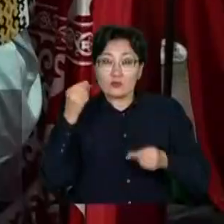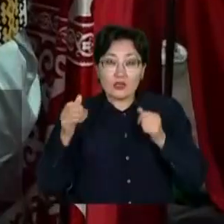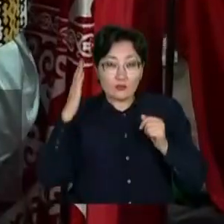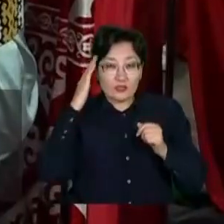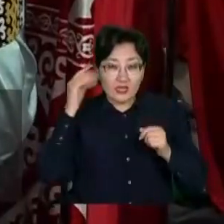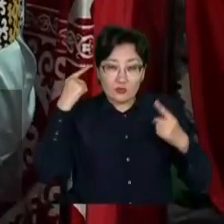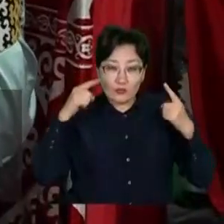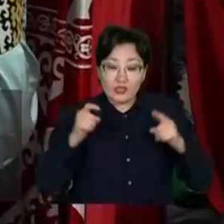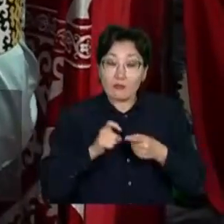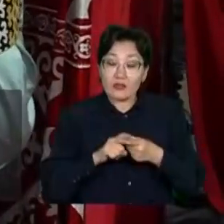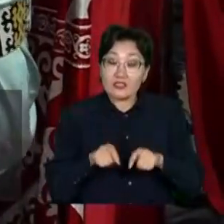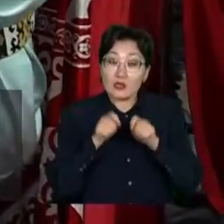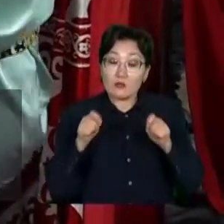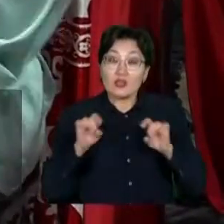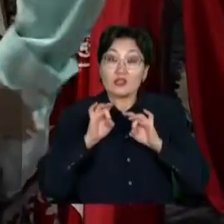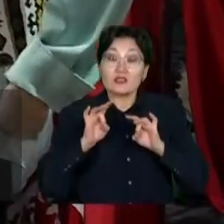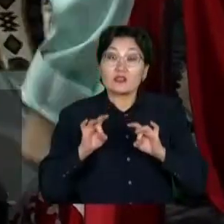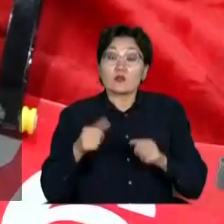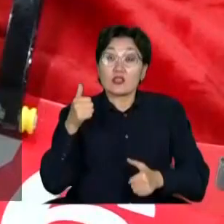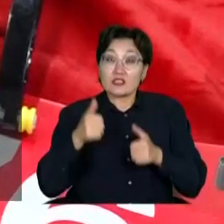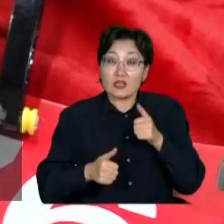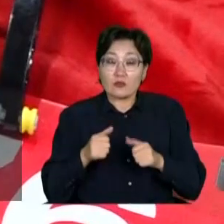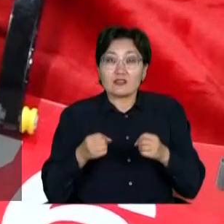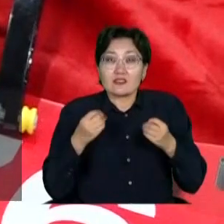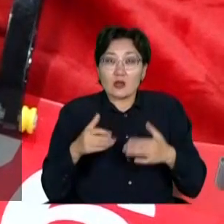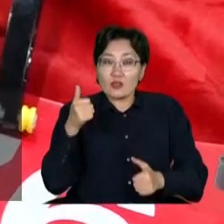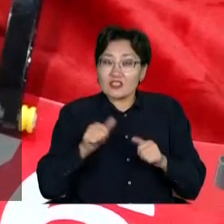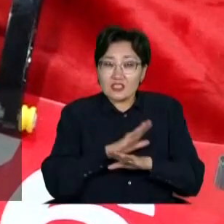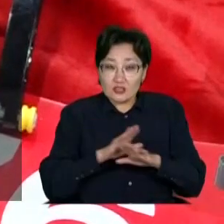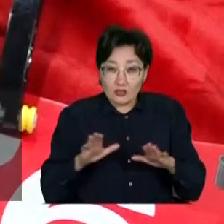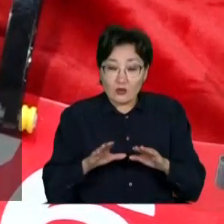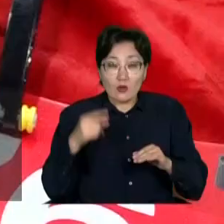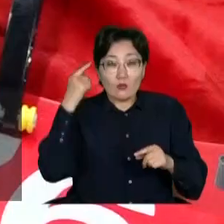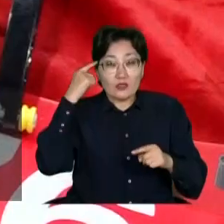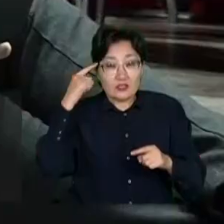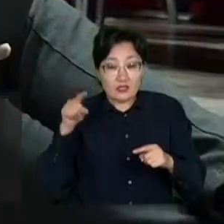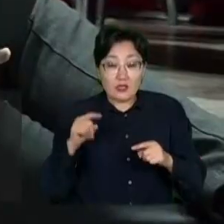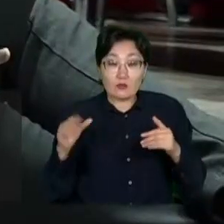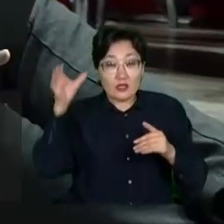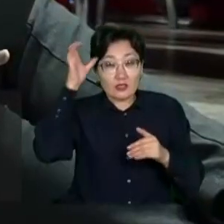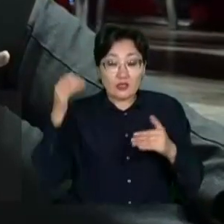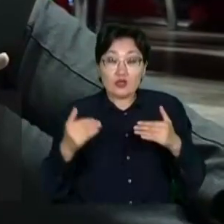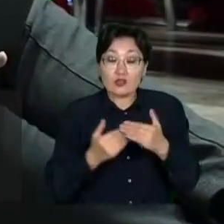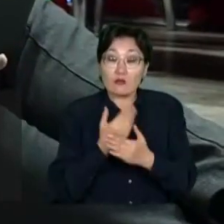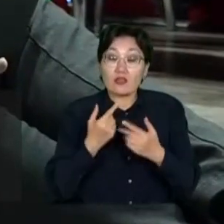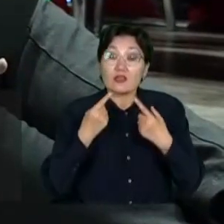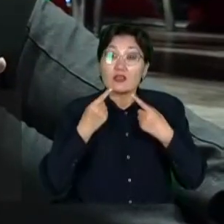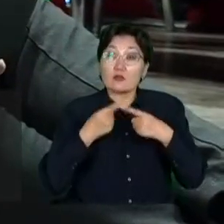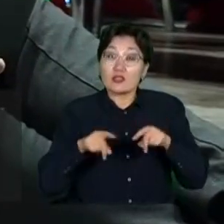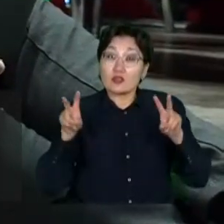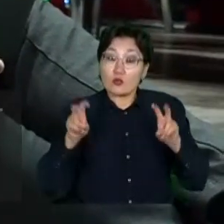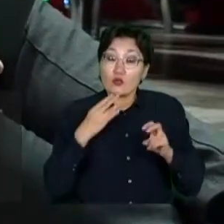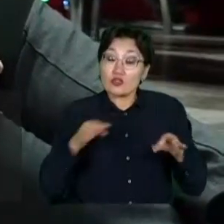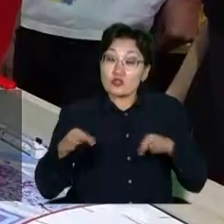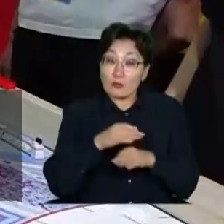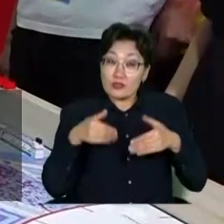шығармашылық төңірегінде құрылған. Чемпионатта жас өнер тапқыштар жайғана сайысып қана қоймай, өнердегі ғылыми инновациялар тақырыбы бойынша өздерінің жобаларын